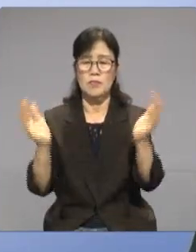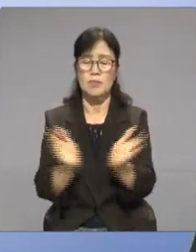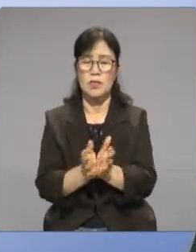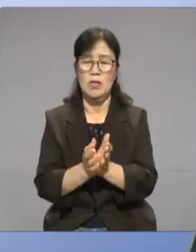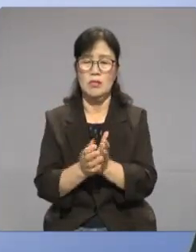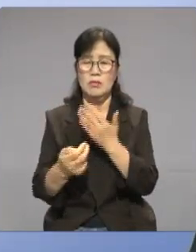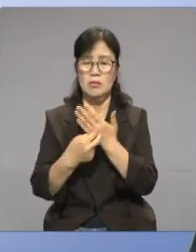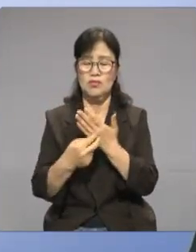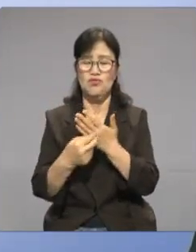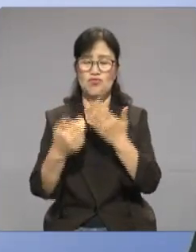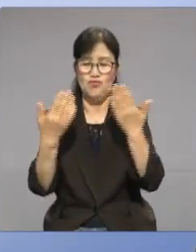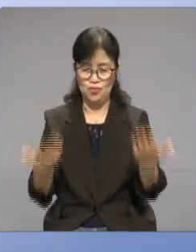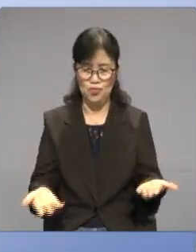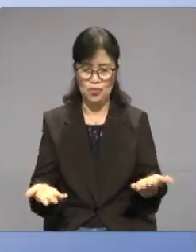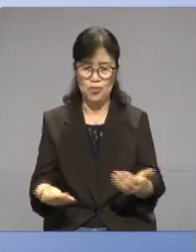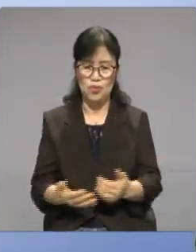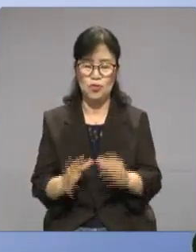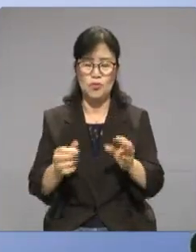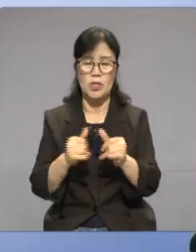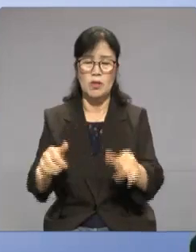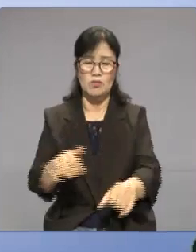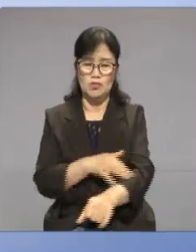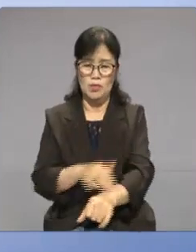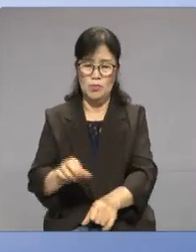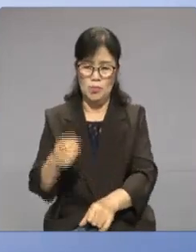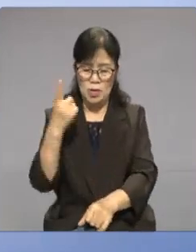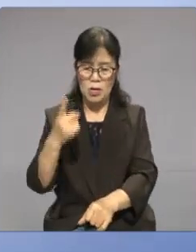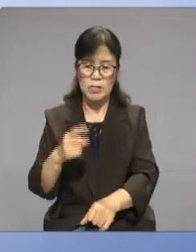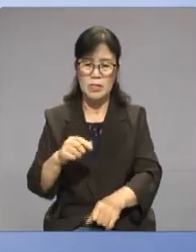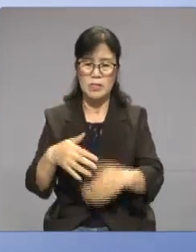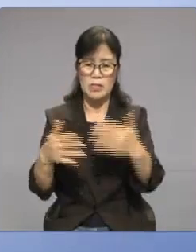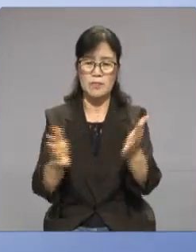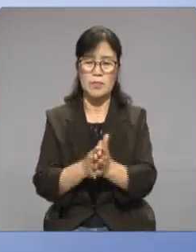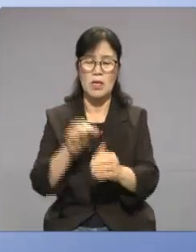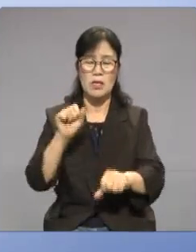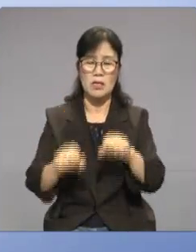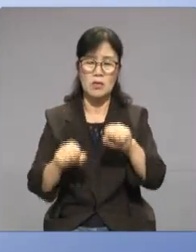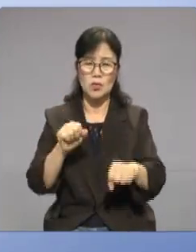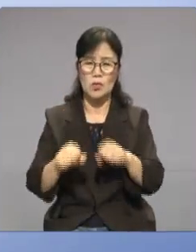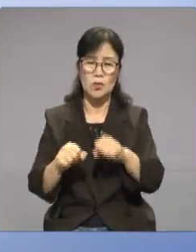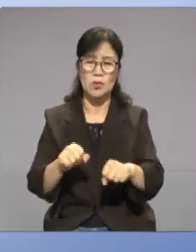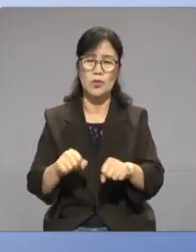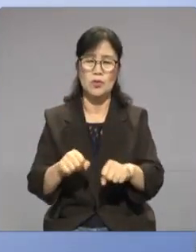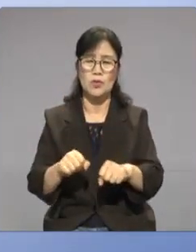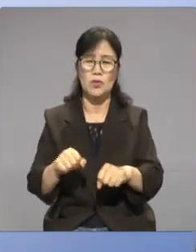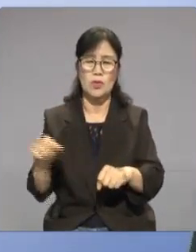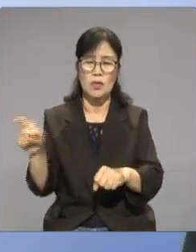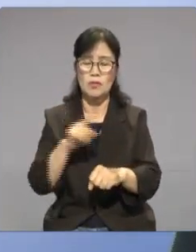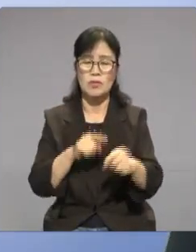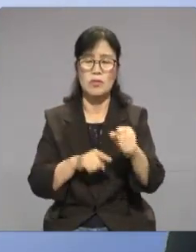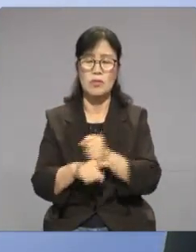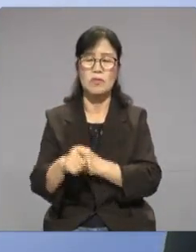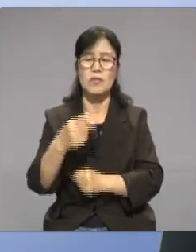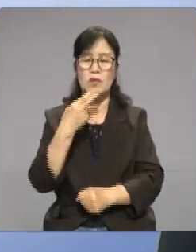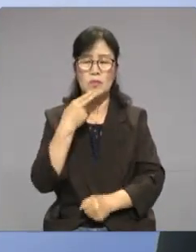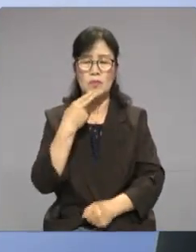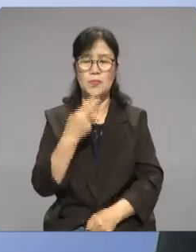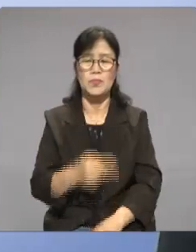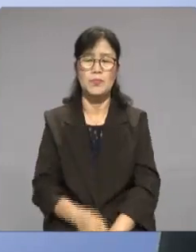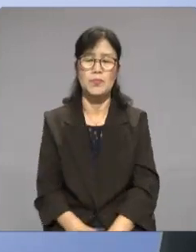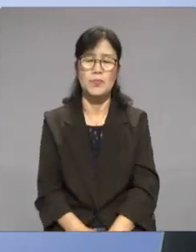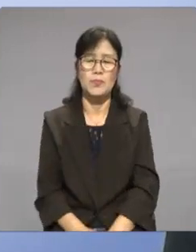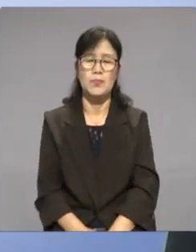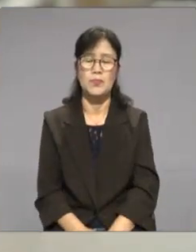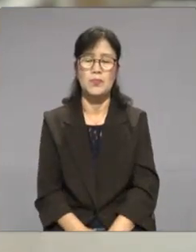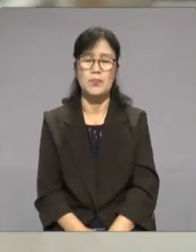집단 휴진이라든 이런 어떤 국민의 불편을 초래하는 이런 이 집단 행동은 아무런 의미가 없다고